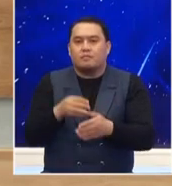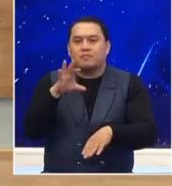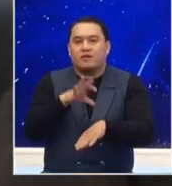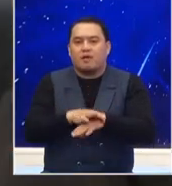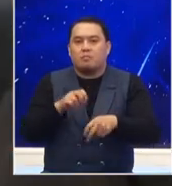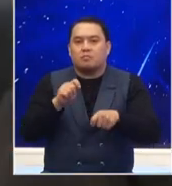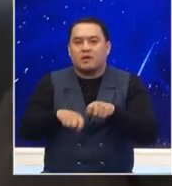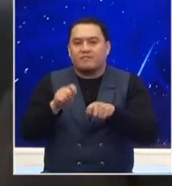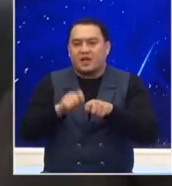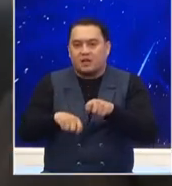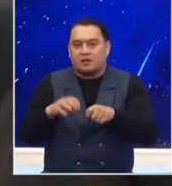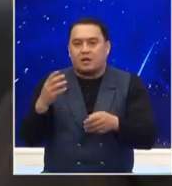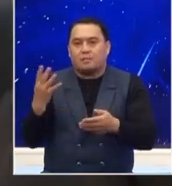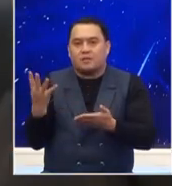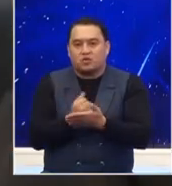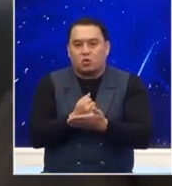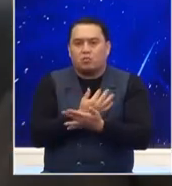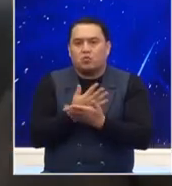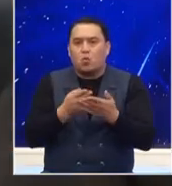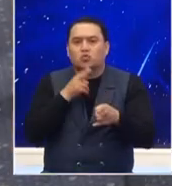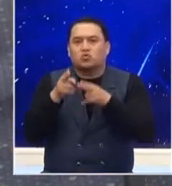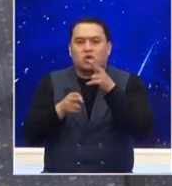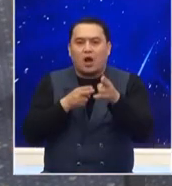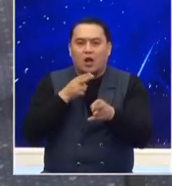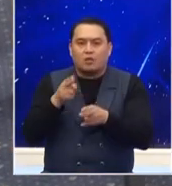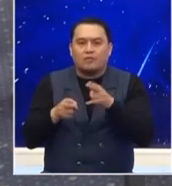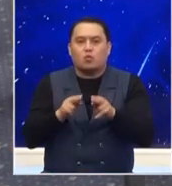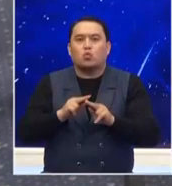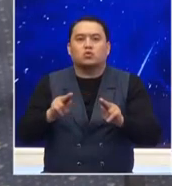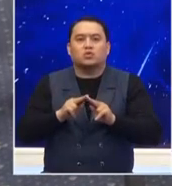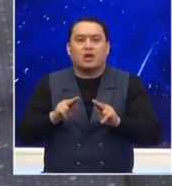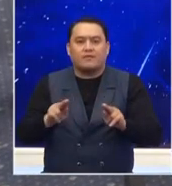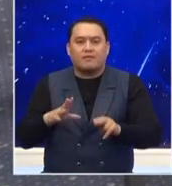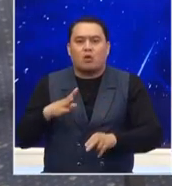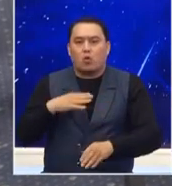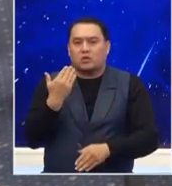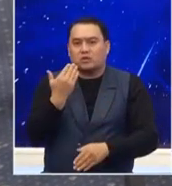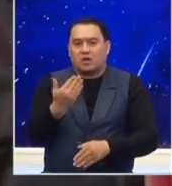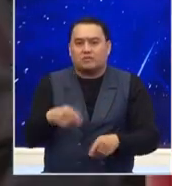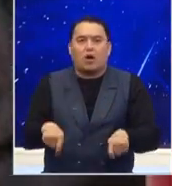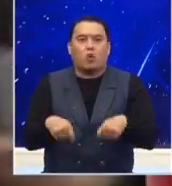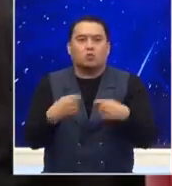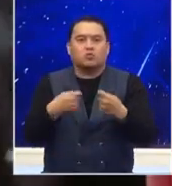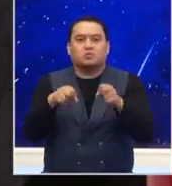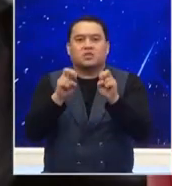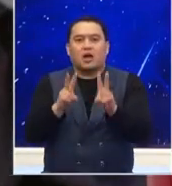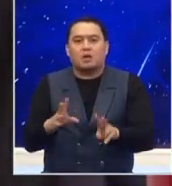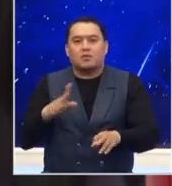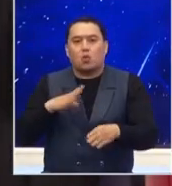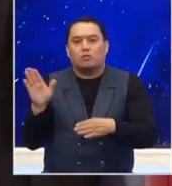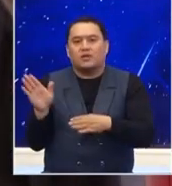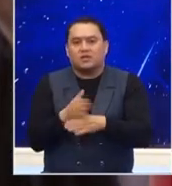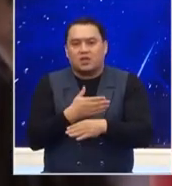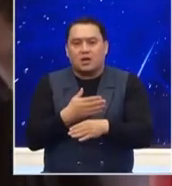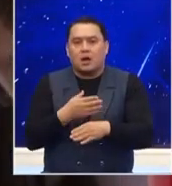ходе плановых проверок. Причина тому – многочисленные жалобы педагогов области. Нарушения, как заверяют специалисты, были